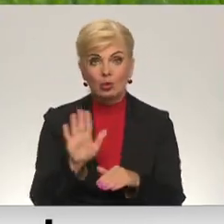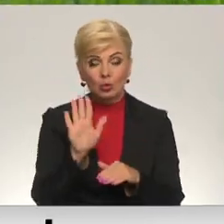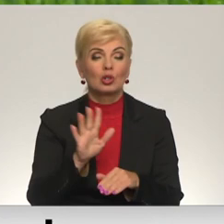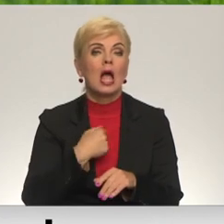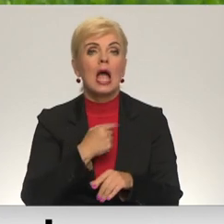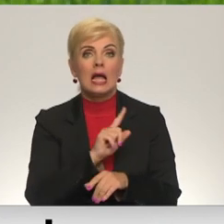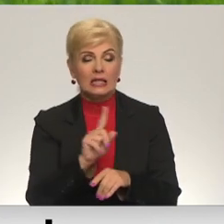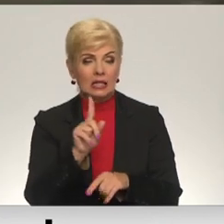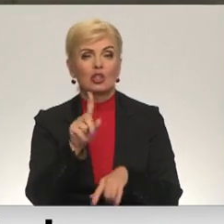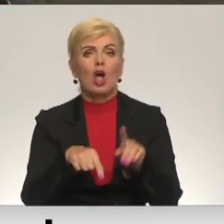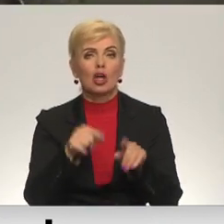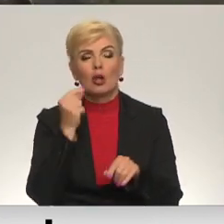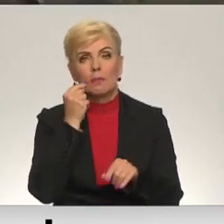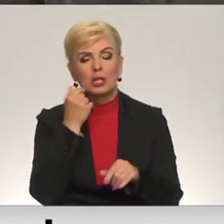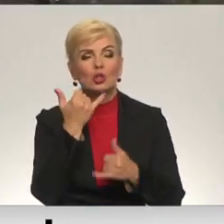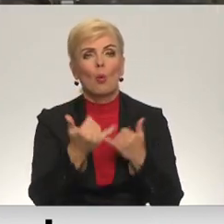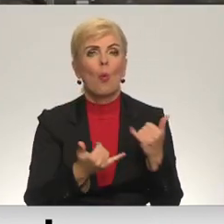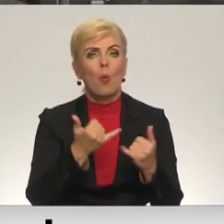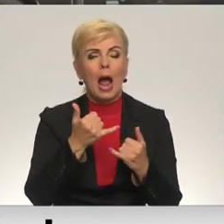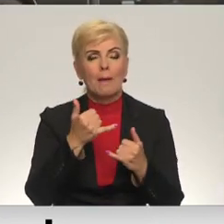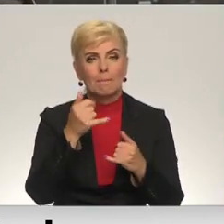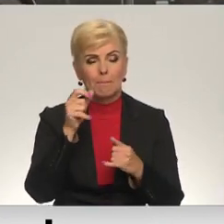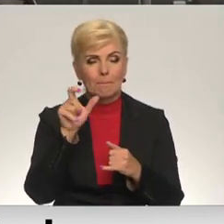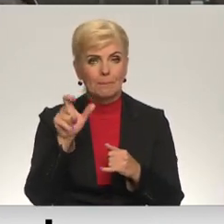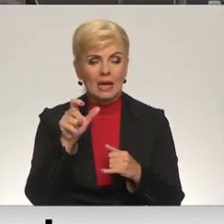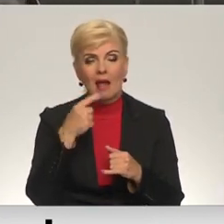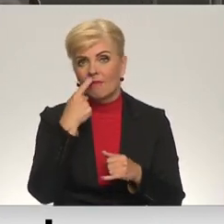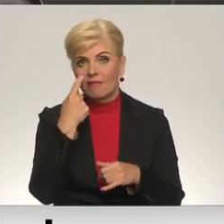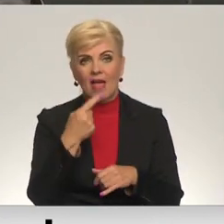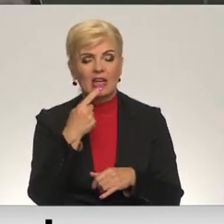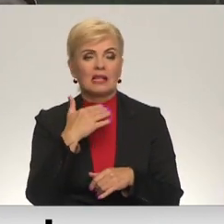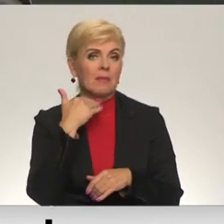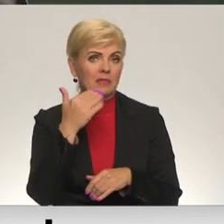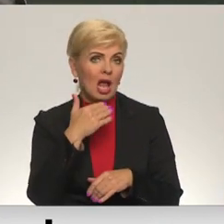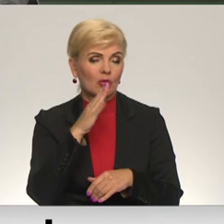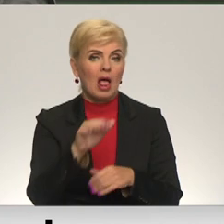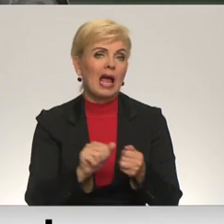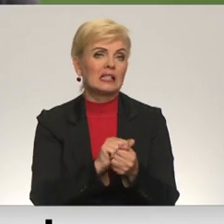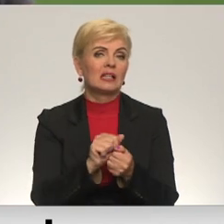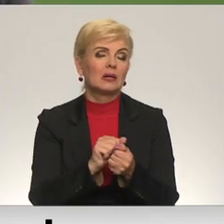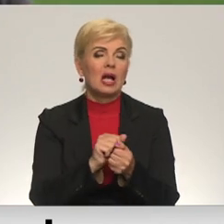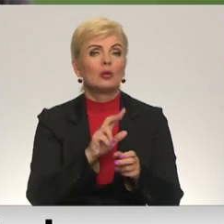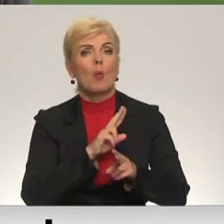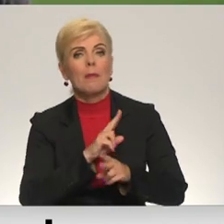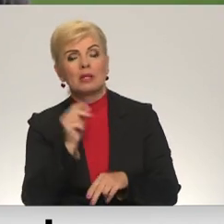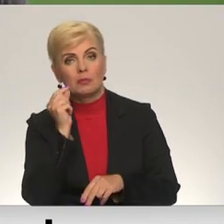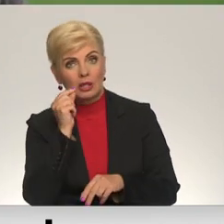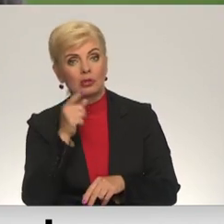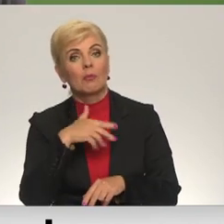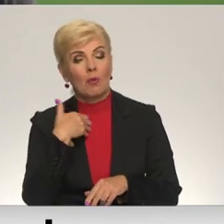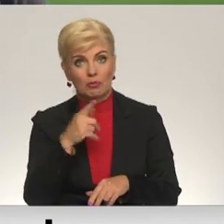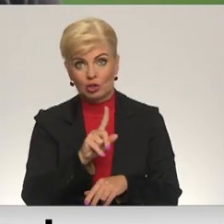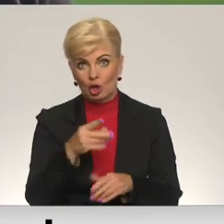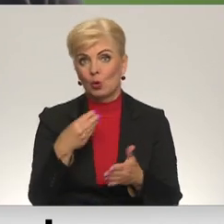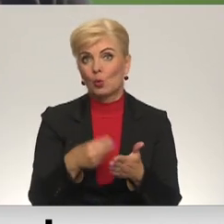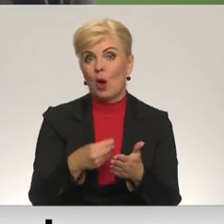ir pāris biškopi, bet nevienam jau arī negribētos, lai iznīkstās bites, jo mums būtībā viņas arī noderīgas